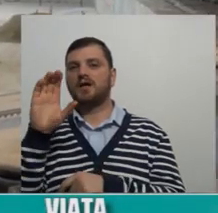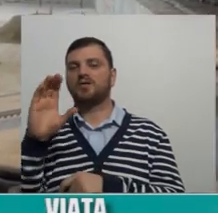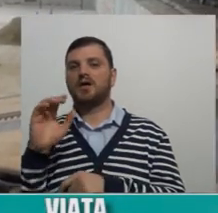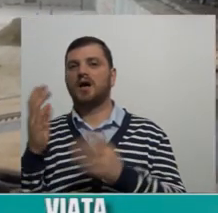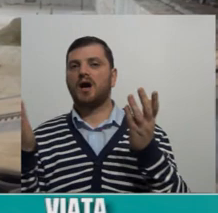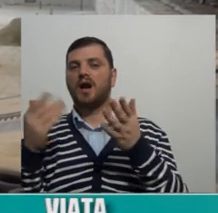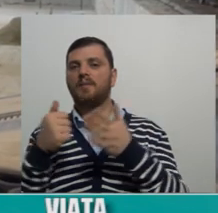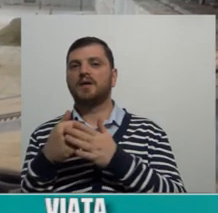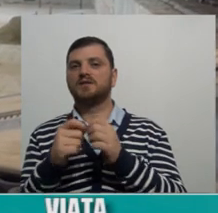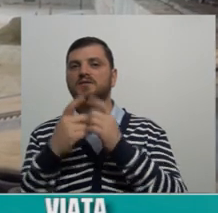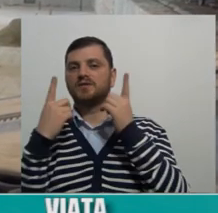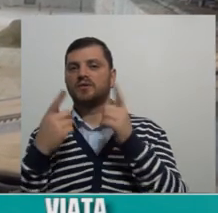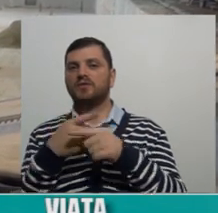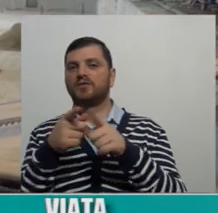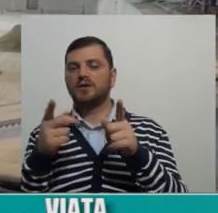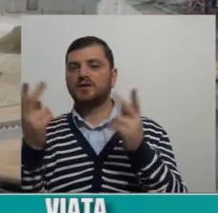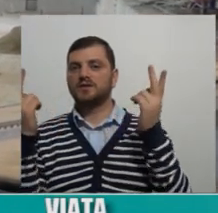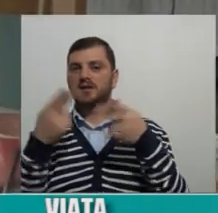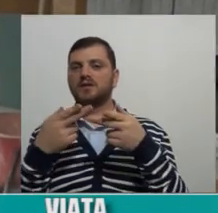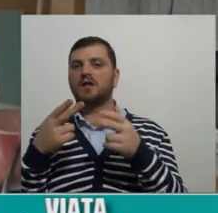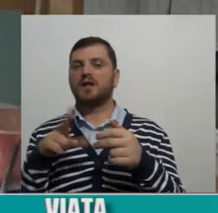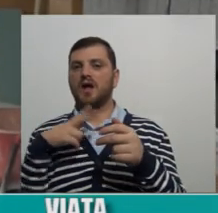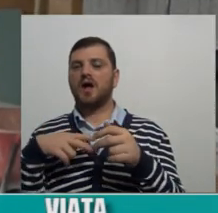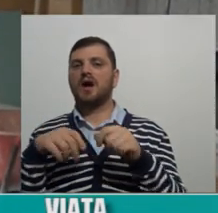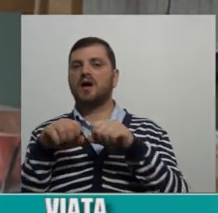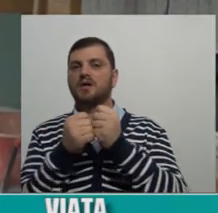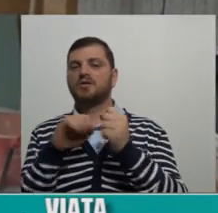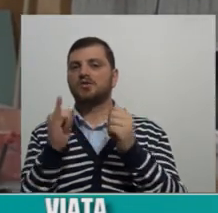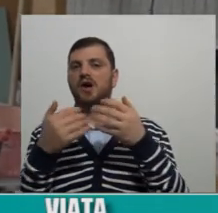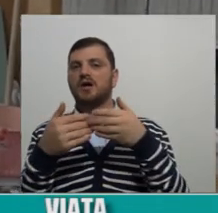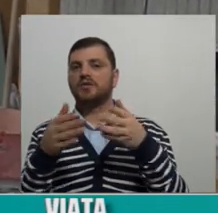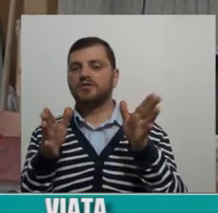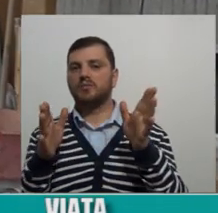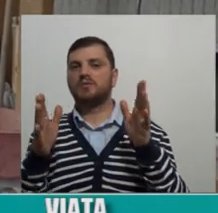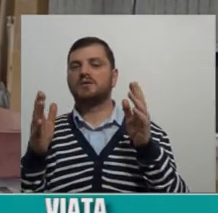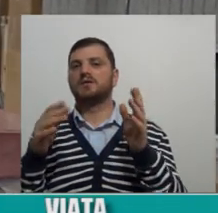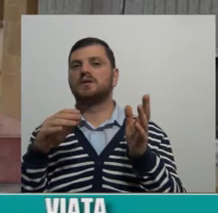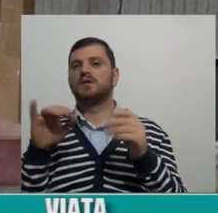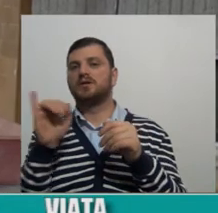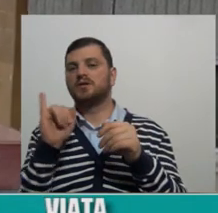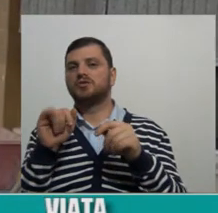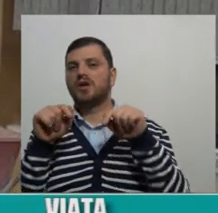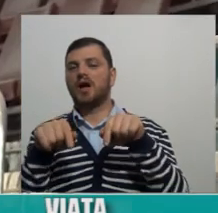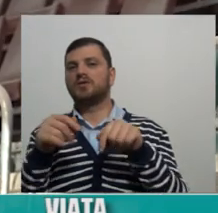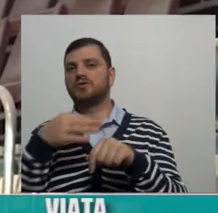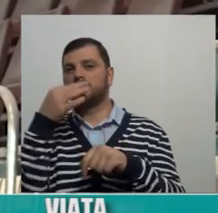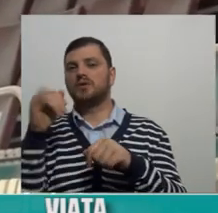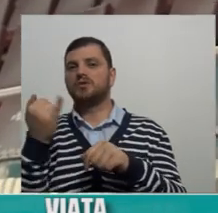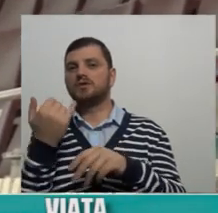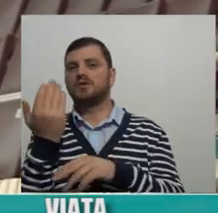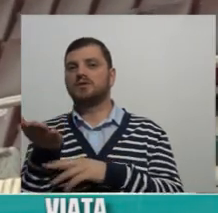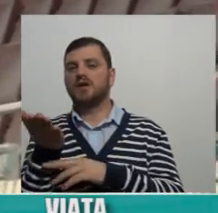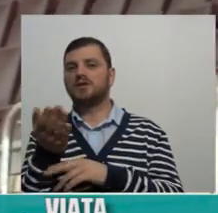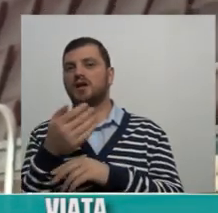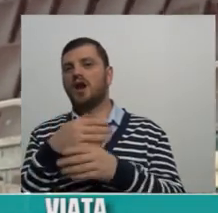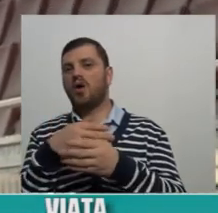cu niște PVC-uri, care până la urmă, în timp, vă dați seama, ele s-au deteriorat și au început să cadă, cădeau pe cei care, pe copii pe aici, și a